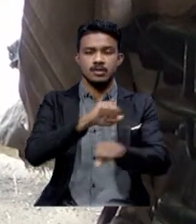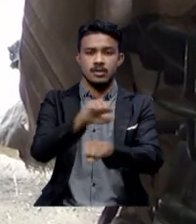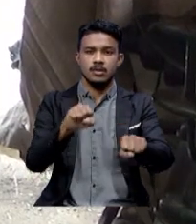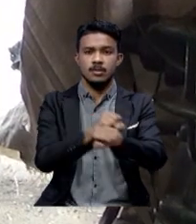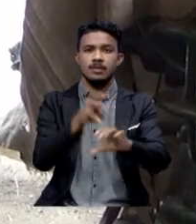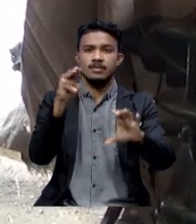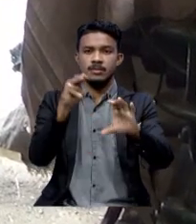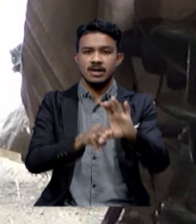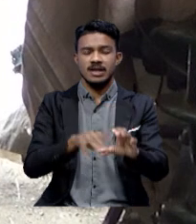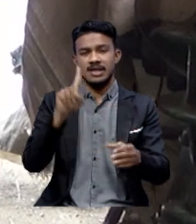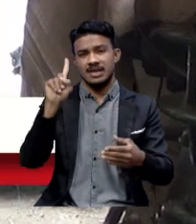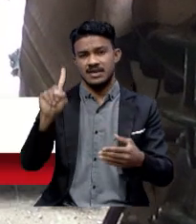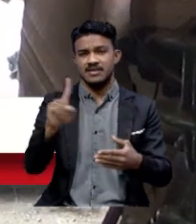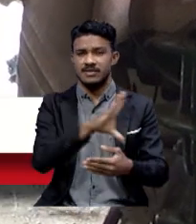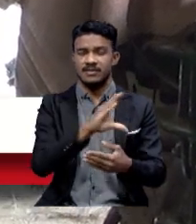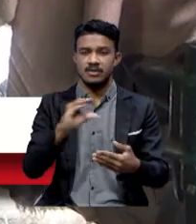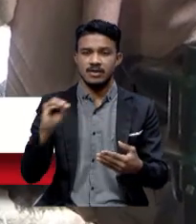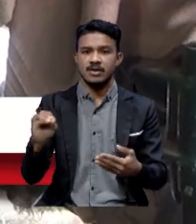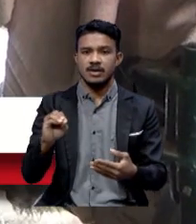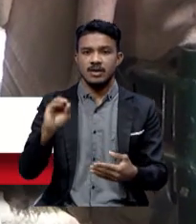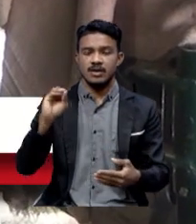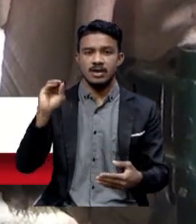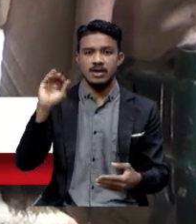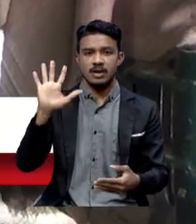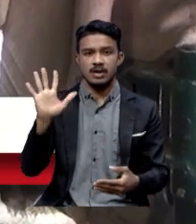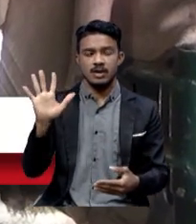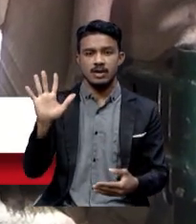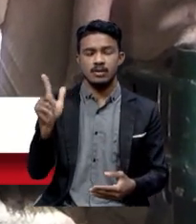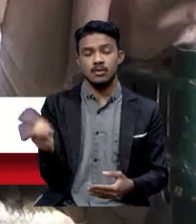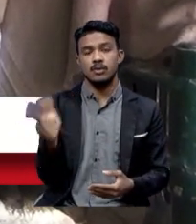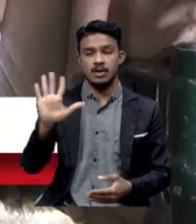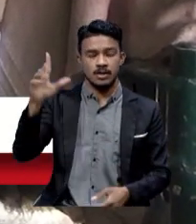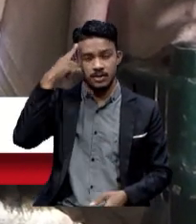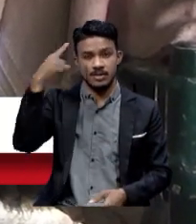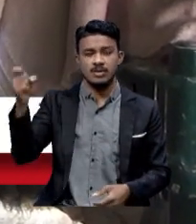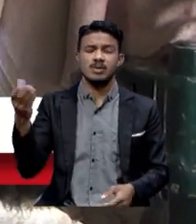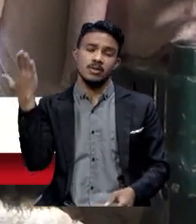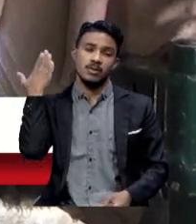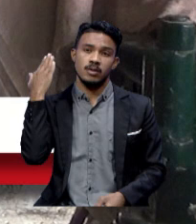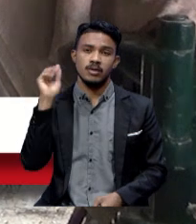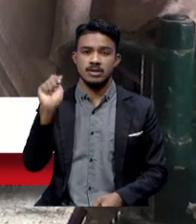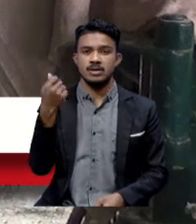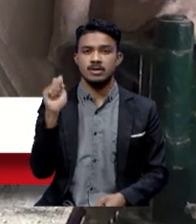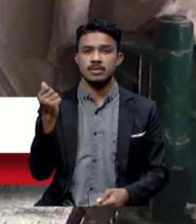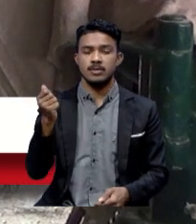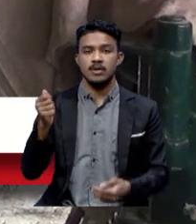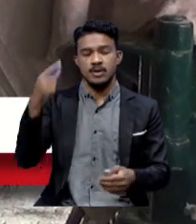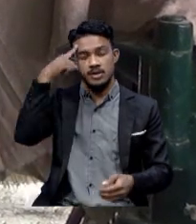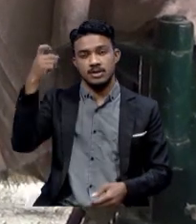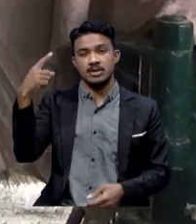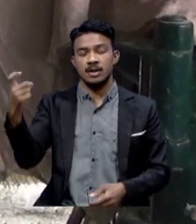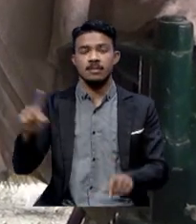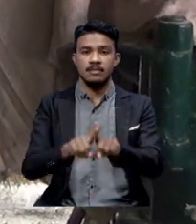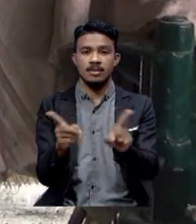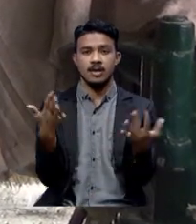né? Fala unida, fala no quarteiro. Peter Bam, fala unida. Uno, se por cento, agora saiba o quarteiro. Né, a mim fala na diacona,